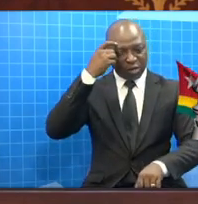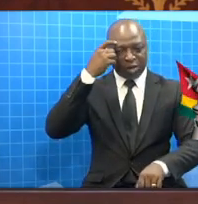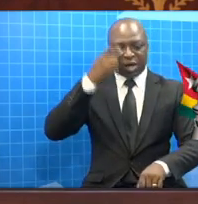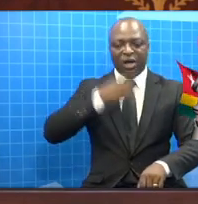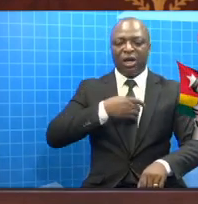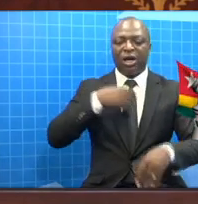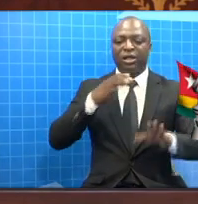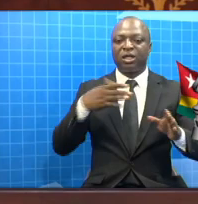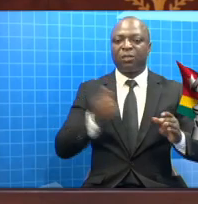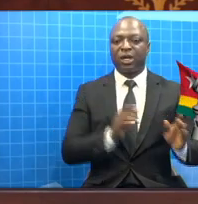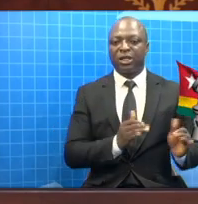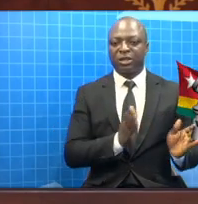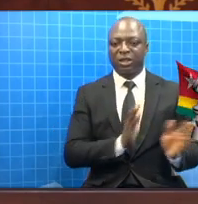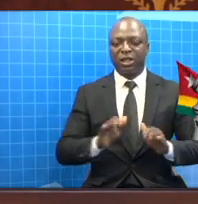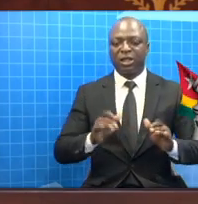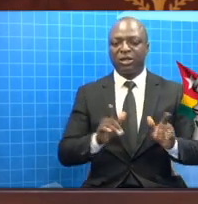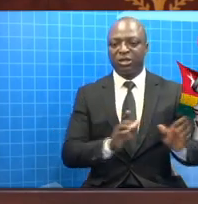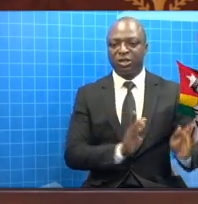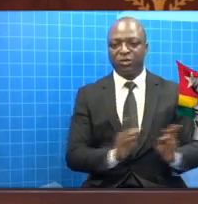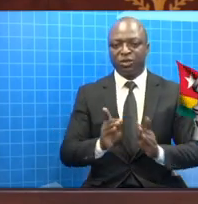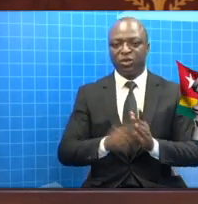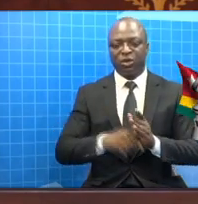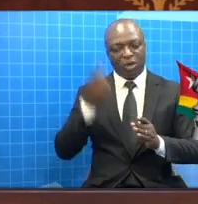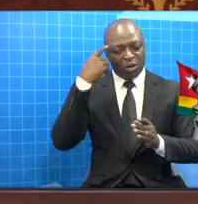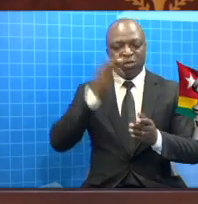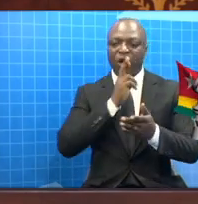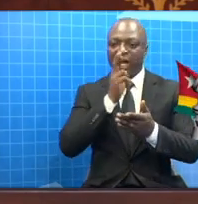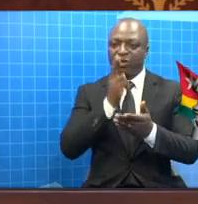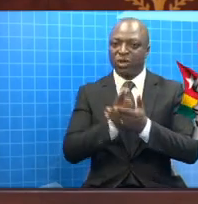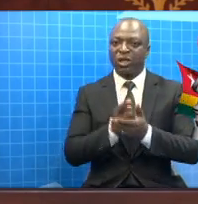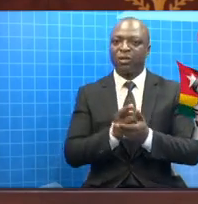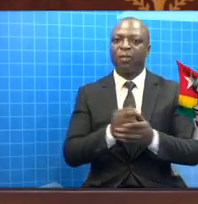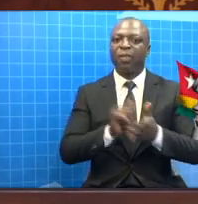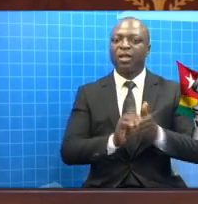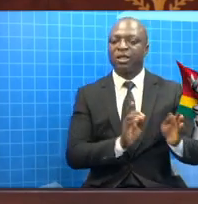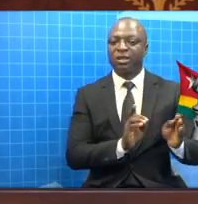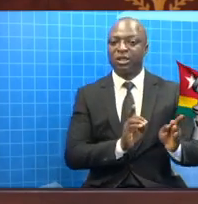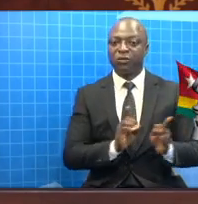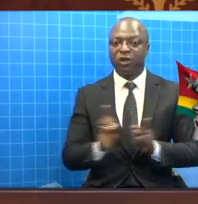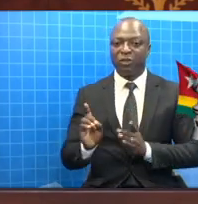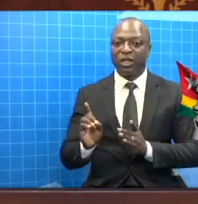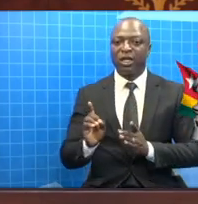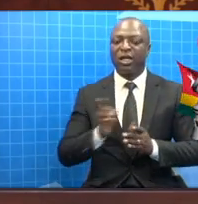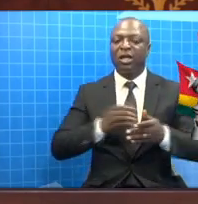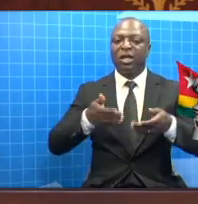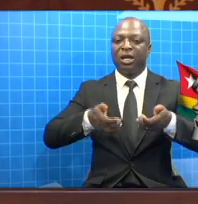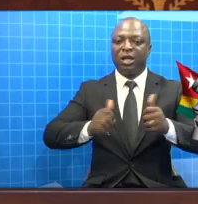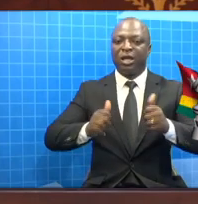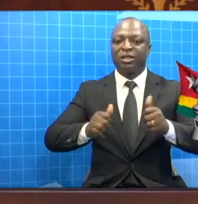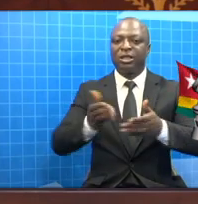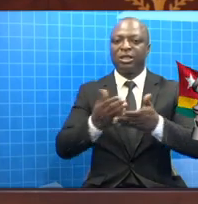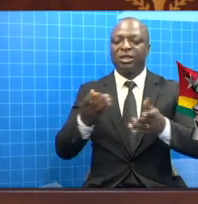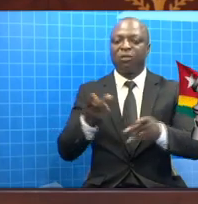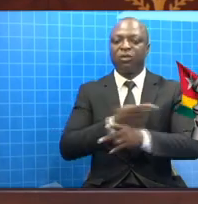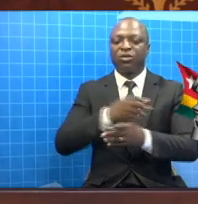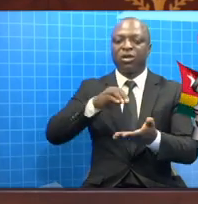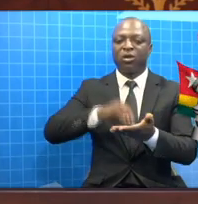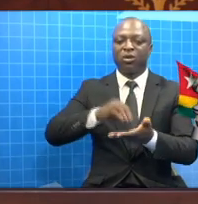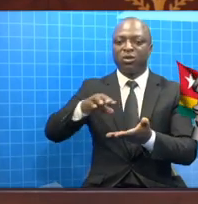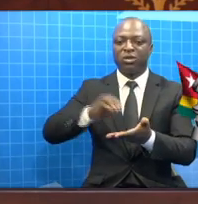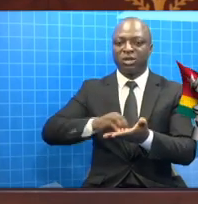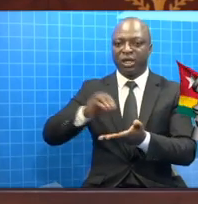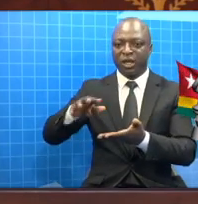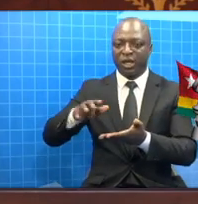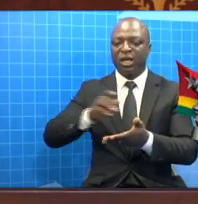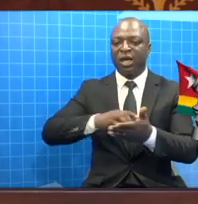déjà pris toutes les mesures pour assurer la disponibilité et l'accès des producteurs aux engrais à